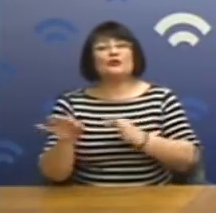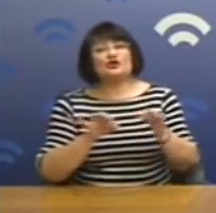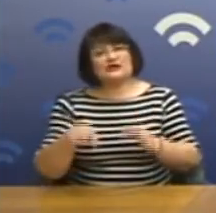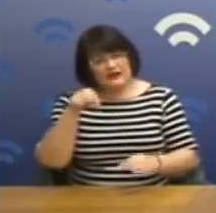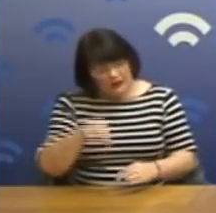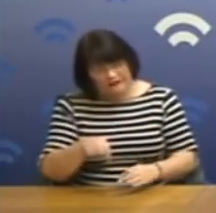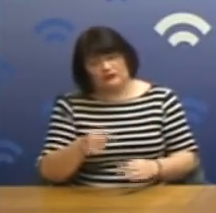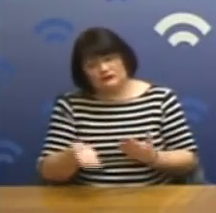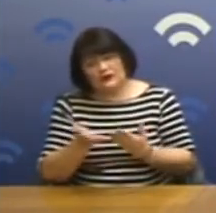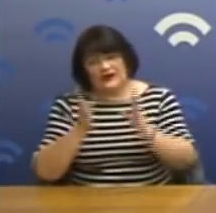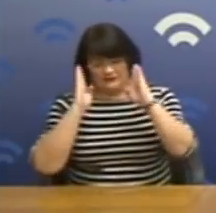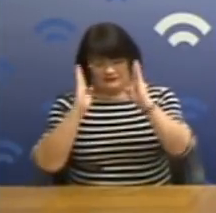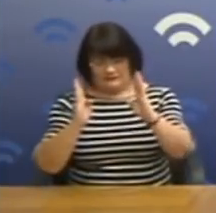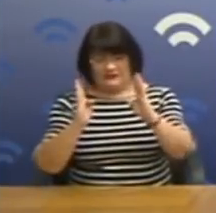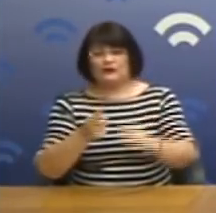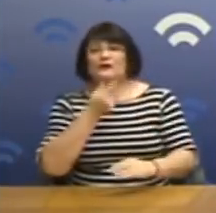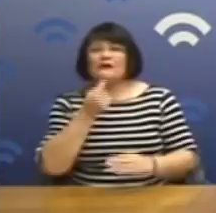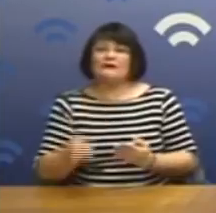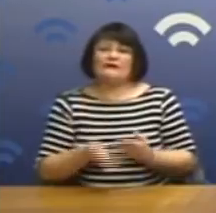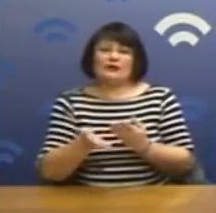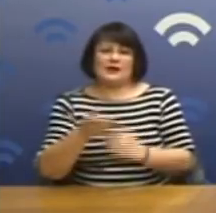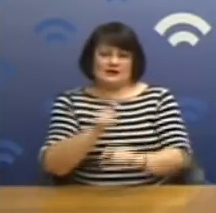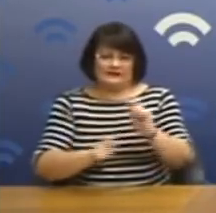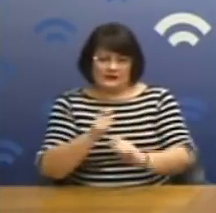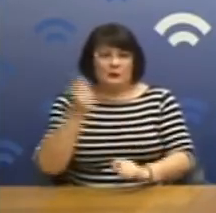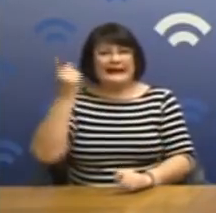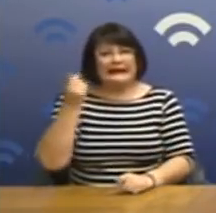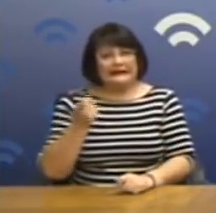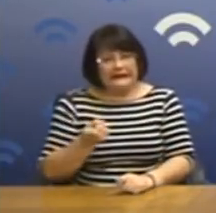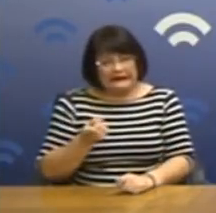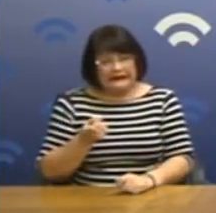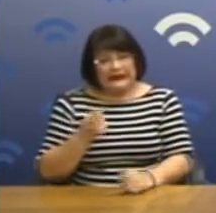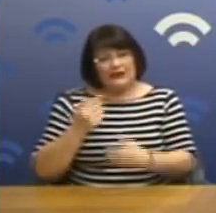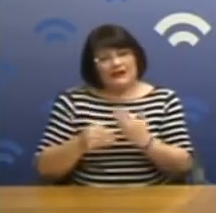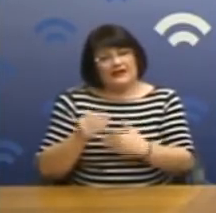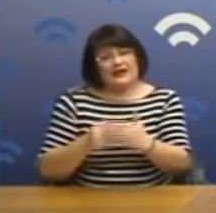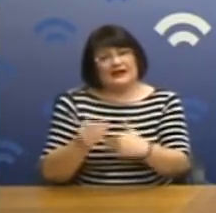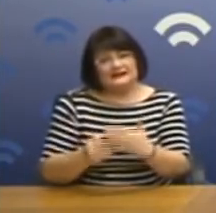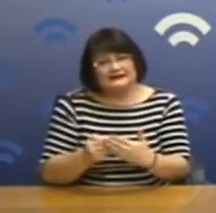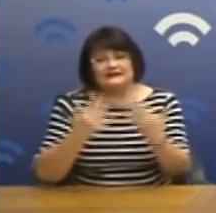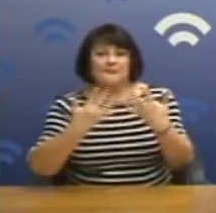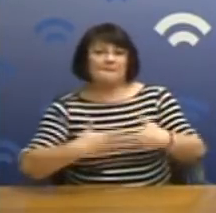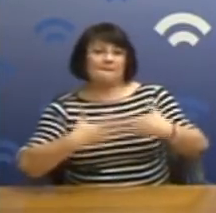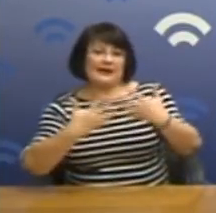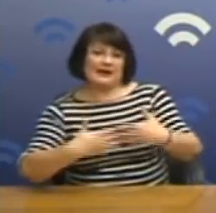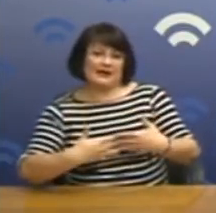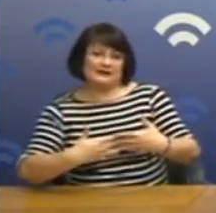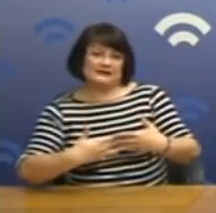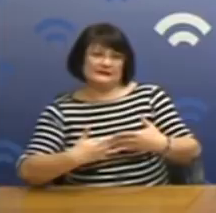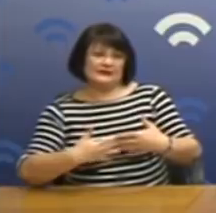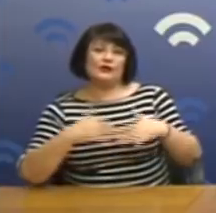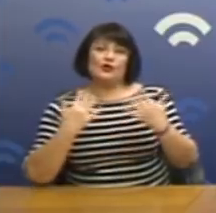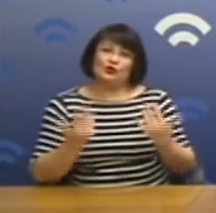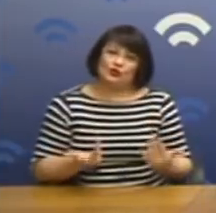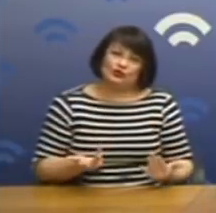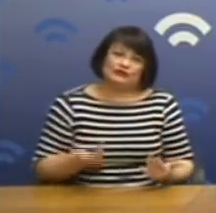συζητείτε σήμερα, διευκολύνοντας τη διαμόρφωση κριτηρίων, διαδικασιών και μηχανισμών, ώστε οι